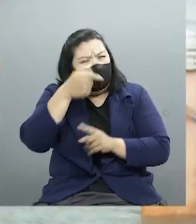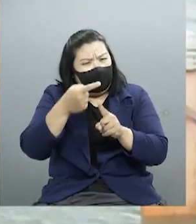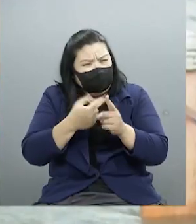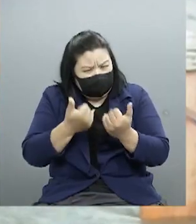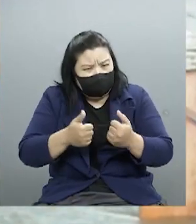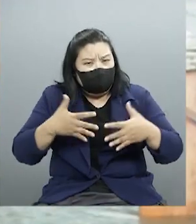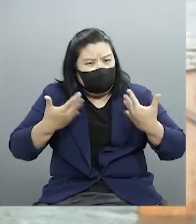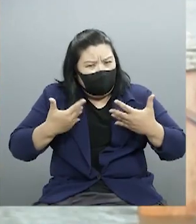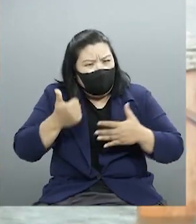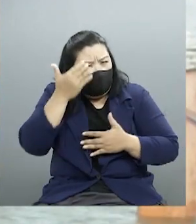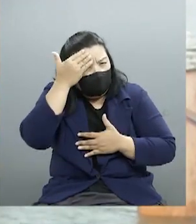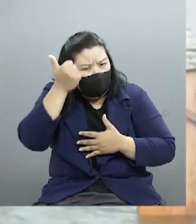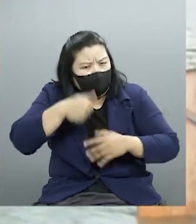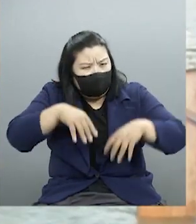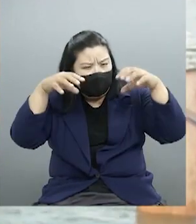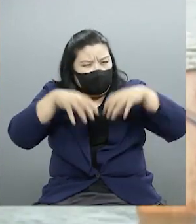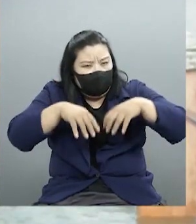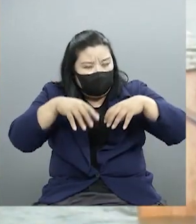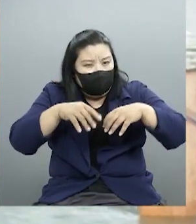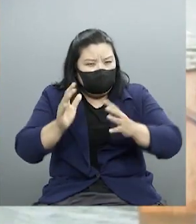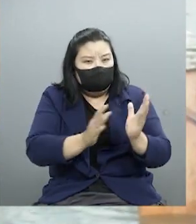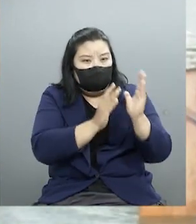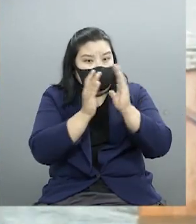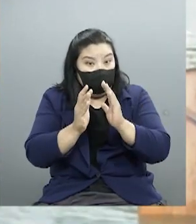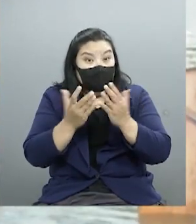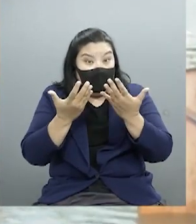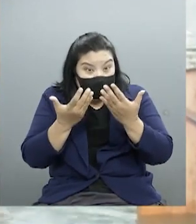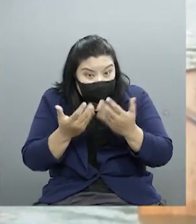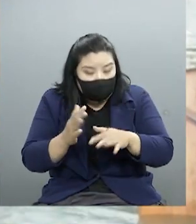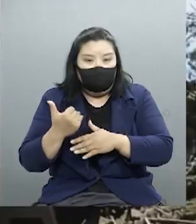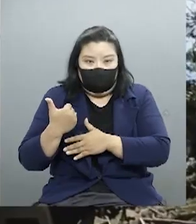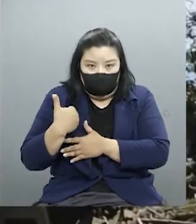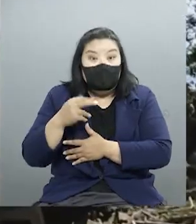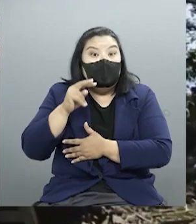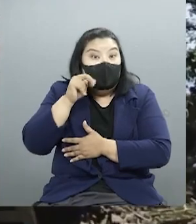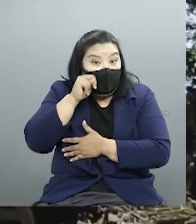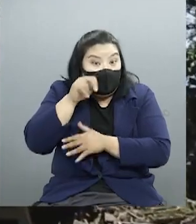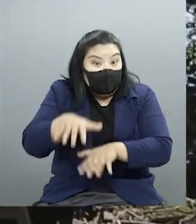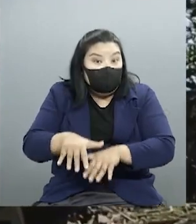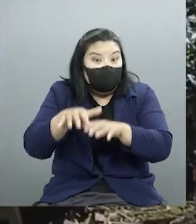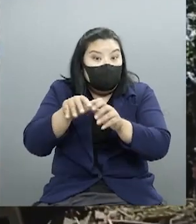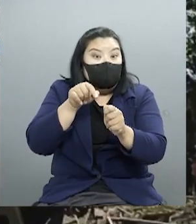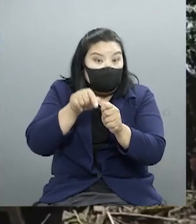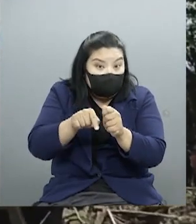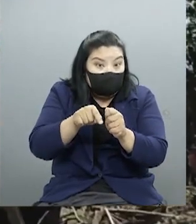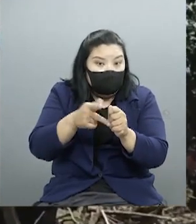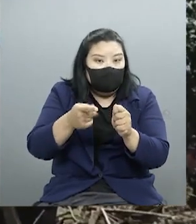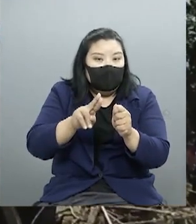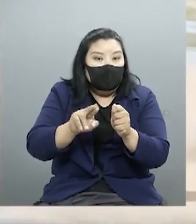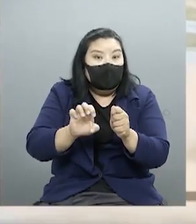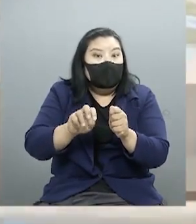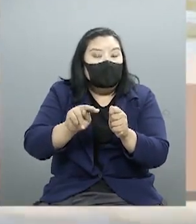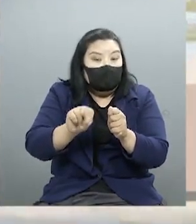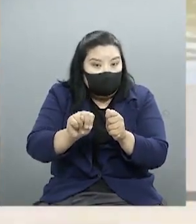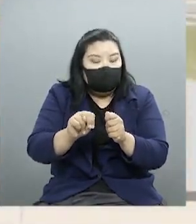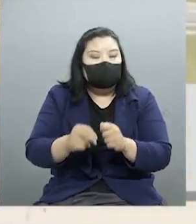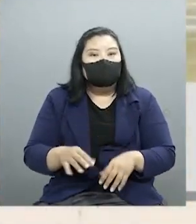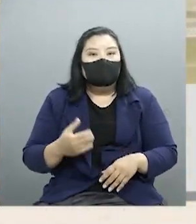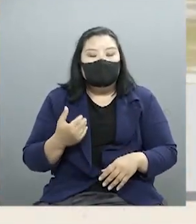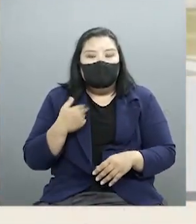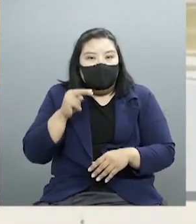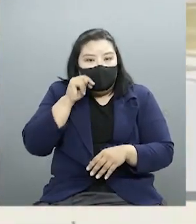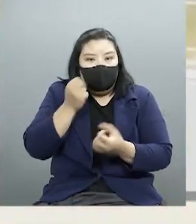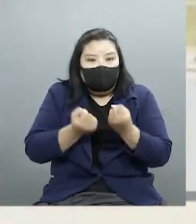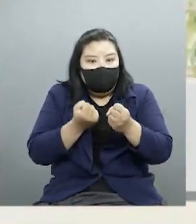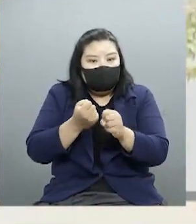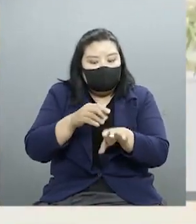ช่วงหน้ามรสุมอะไรอย่างเงี้ยค่ะแล้วพอระหว่างนั้นเนี่ยก็ได้ยินข่าวของน้ำที่อำเภอสุขีรินทร์ที่เกิดอุบัติเหตุรถตกคอสะพานเสียชีวิต